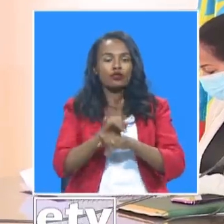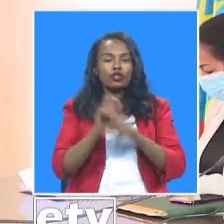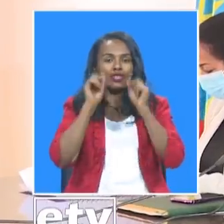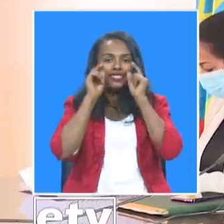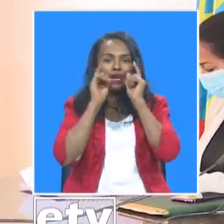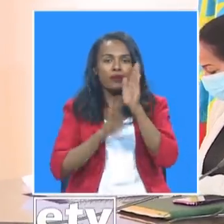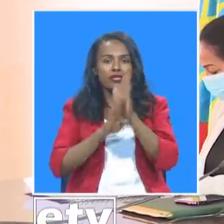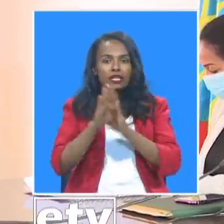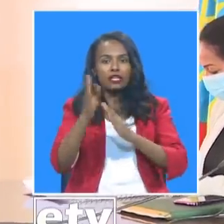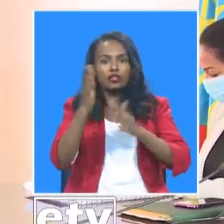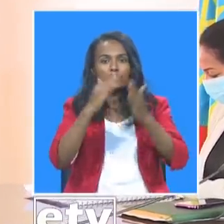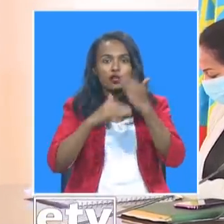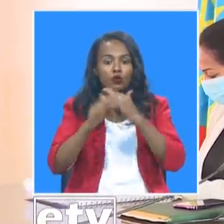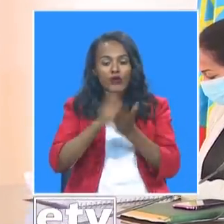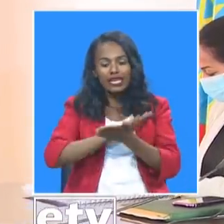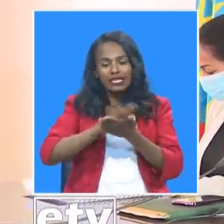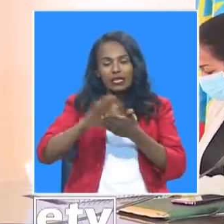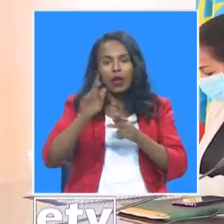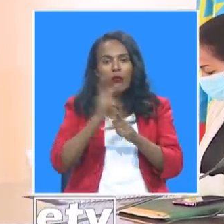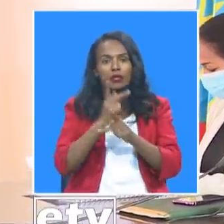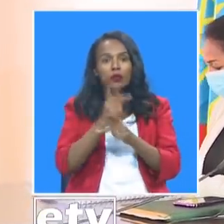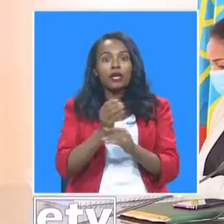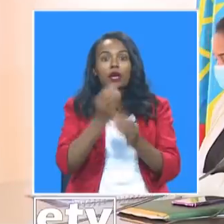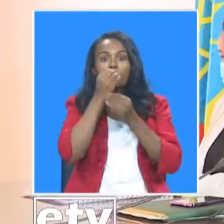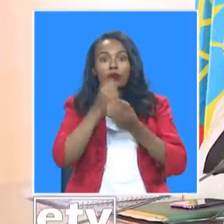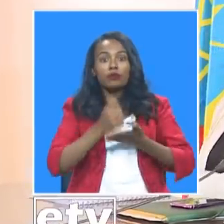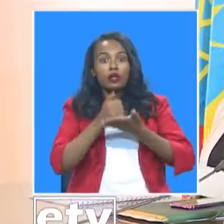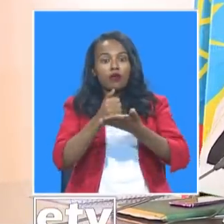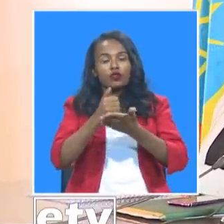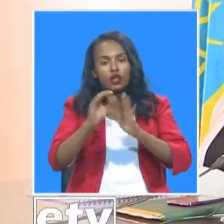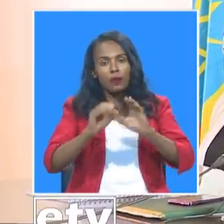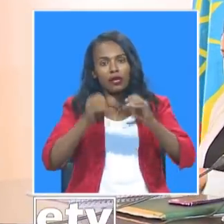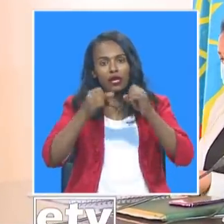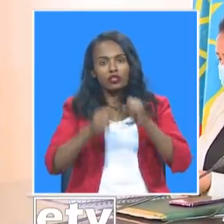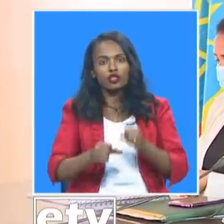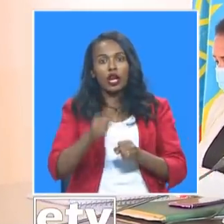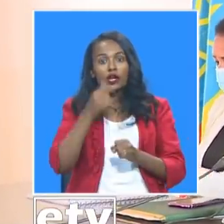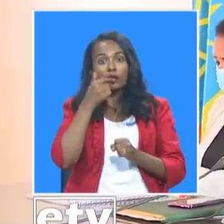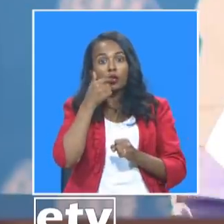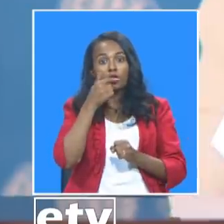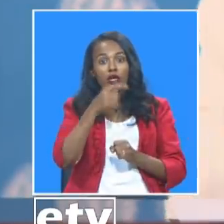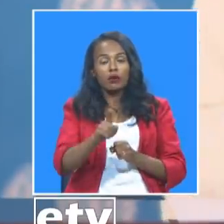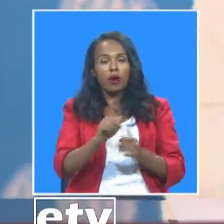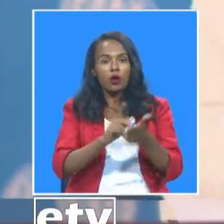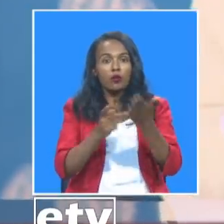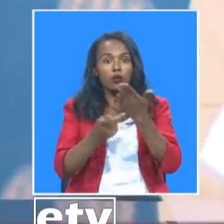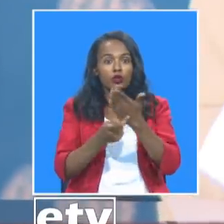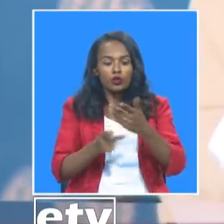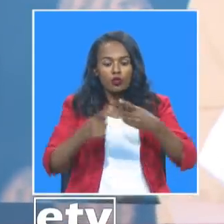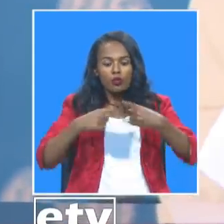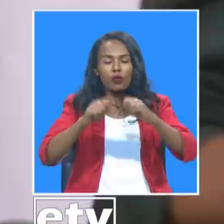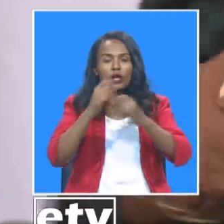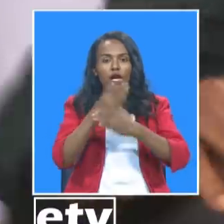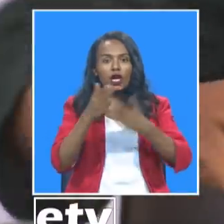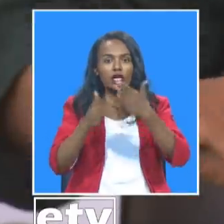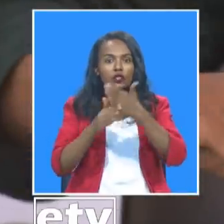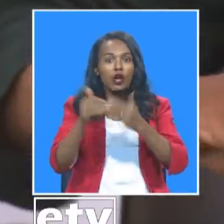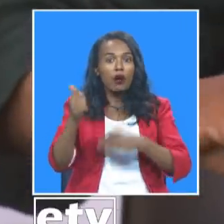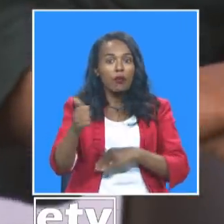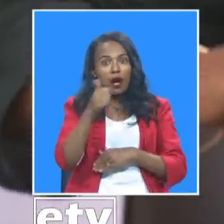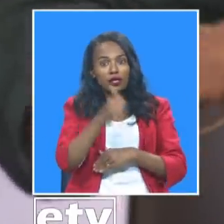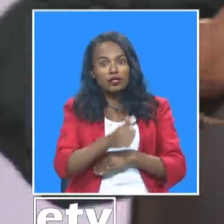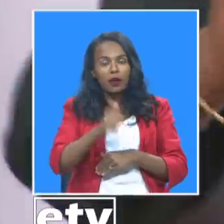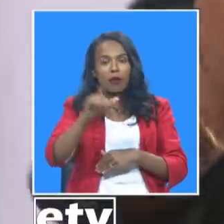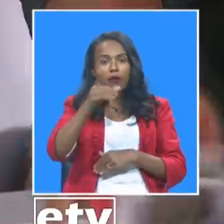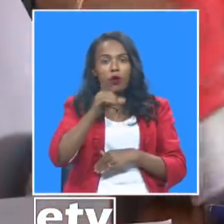ለተቸገሩ ወገኖች የንጽህና መጠበቂያ ቁሳቁስ እንዲሁም የምግብ ድጋፎችን ለማድረግ ያስችላልም ነው የተባለው። ፕሮጀክቱ በሙከራ ደረጃ በአዲስ አበባ